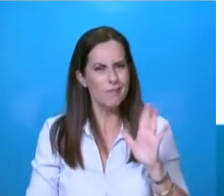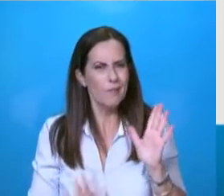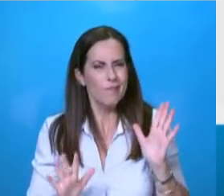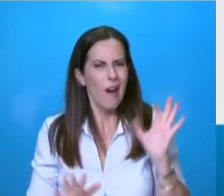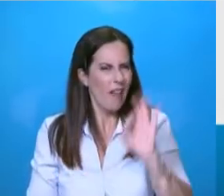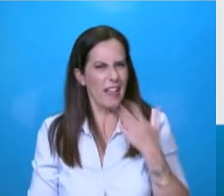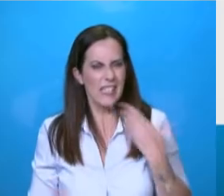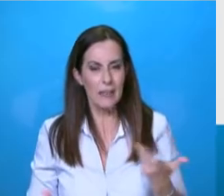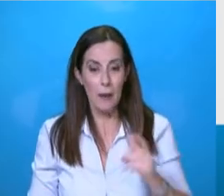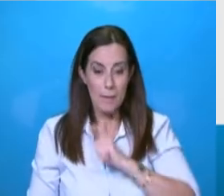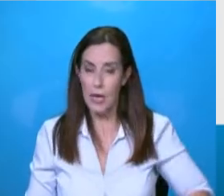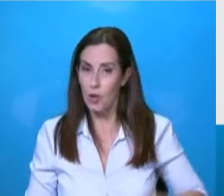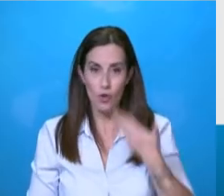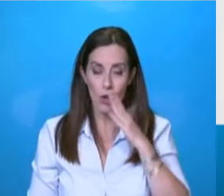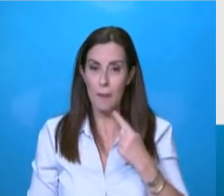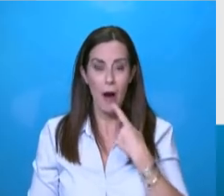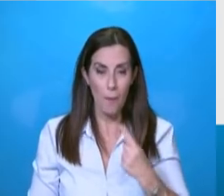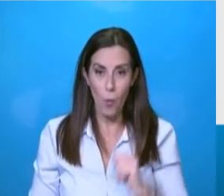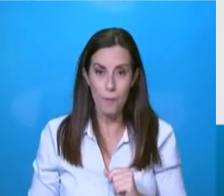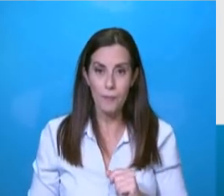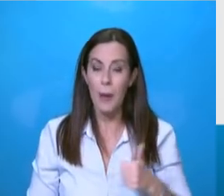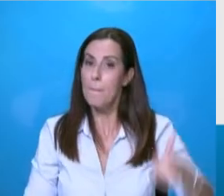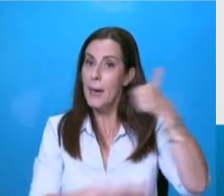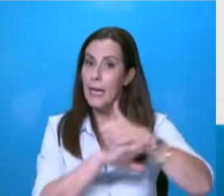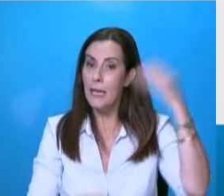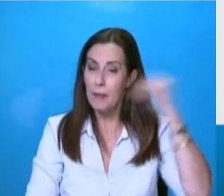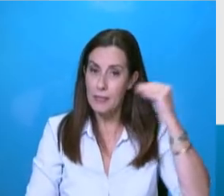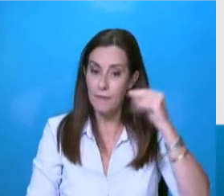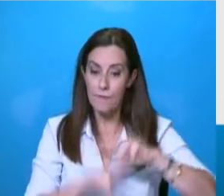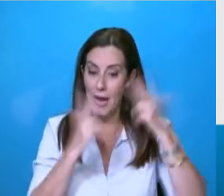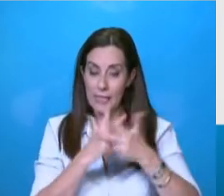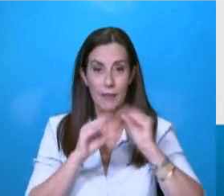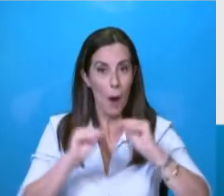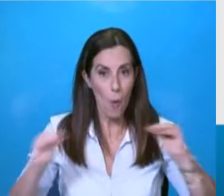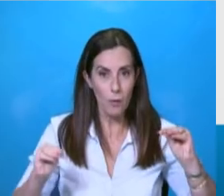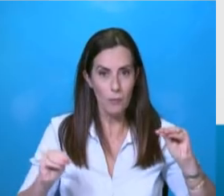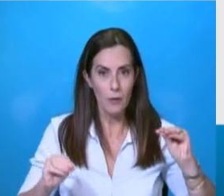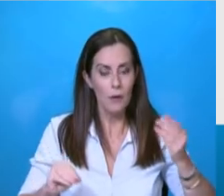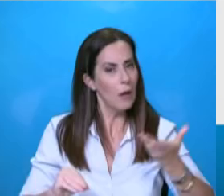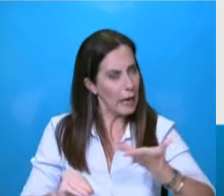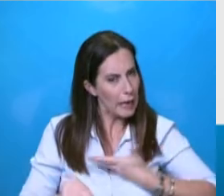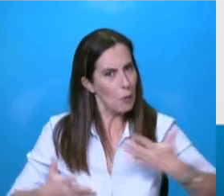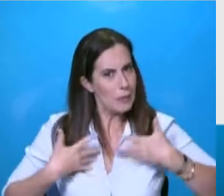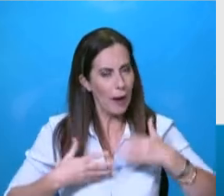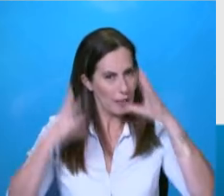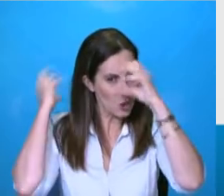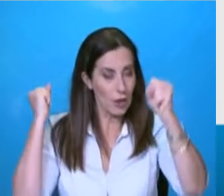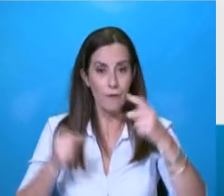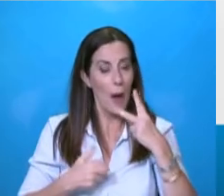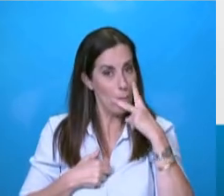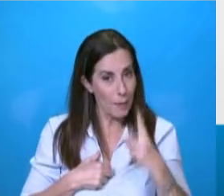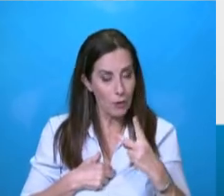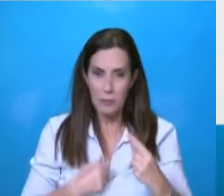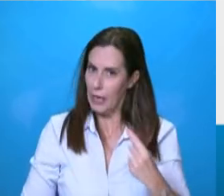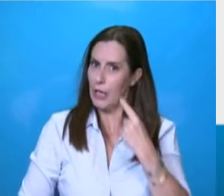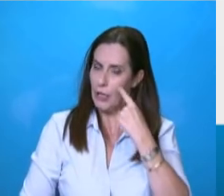ישראלים. מעיריית ירושלים נמסר לנו כי מנהלת בית הספר והצוות החינוכי קיבלו בחום את השגריר, ובמהלך ביקורו